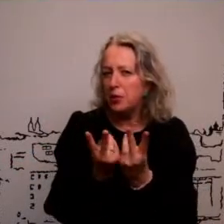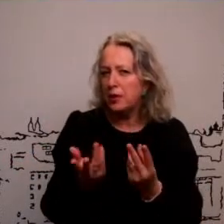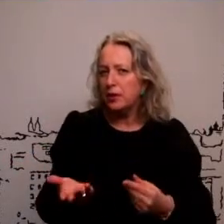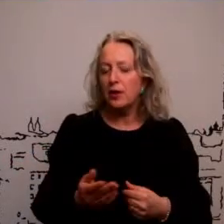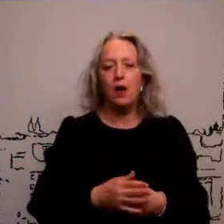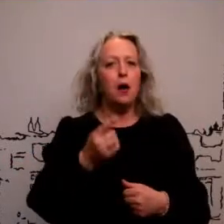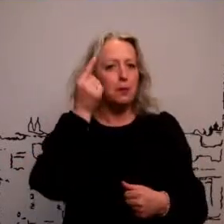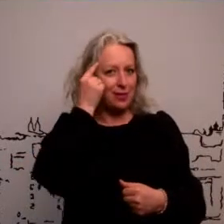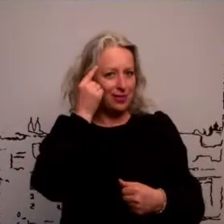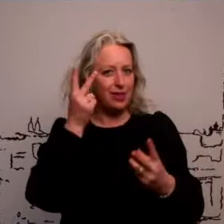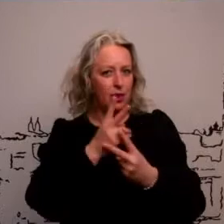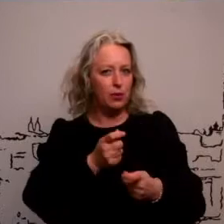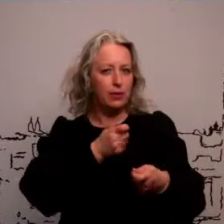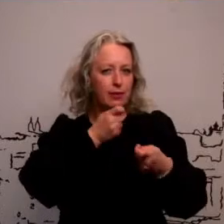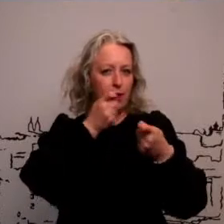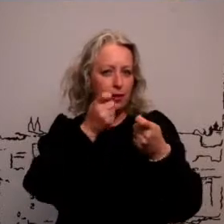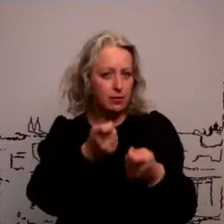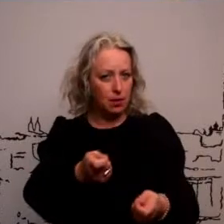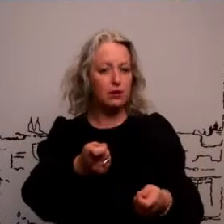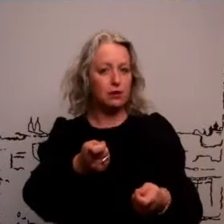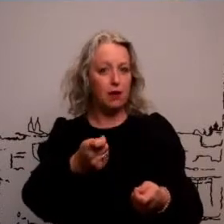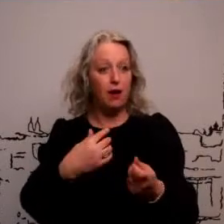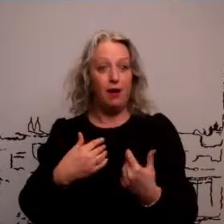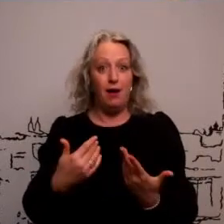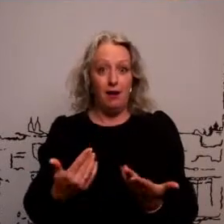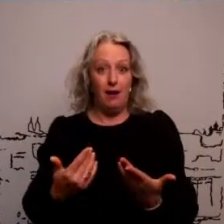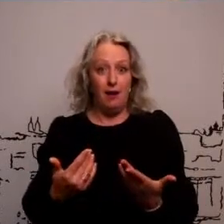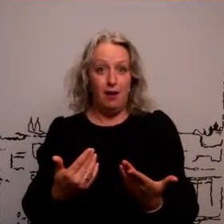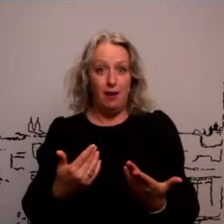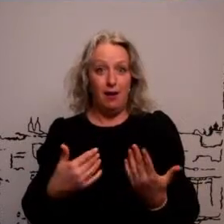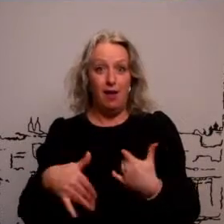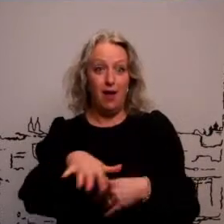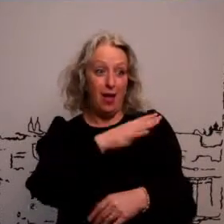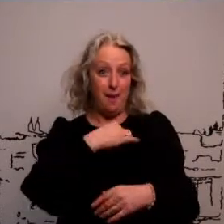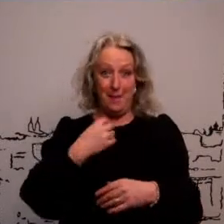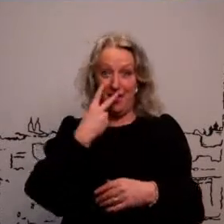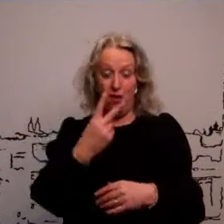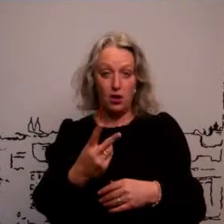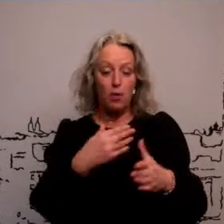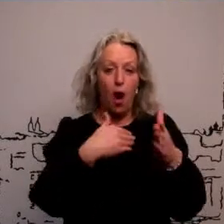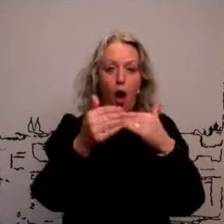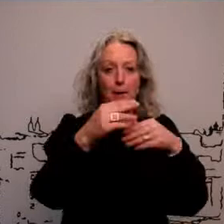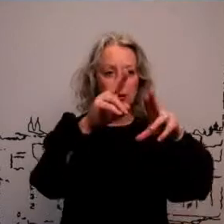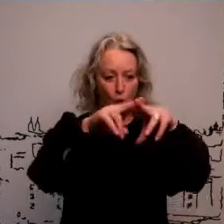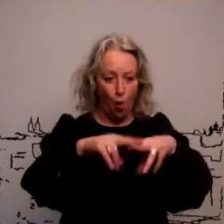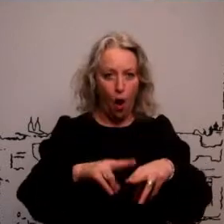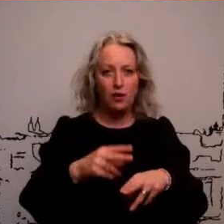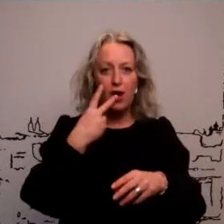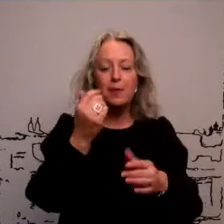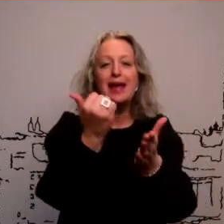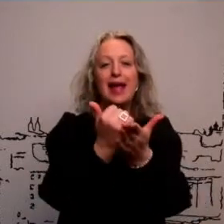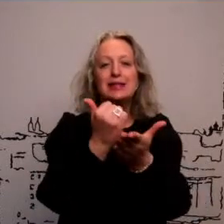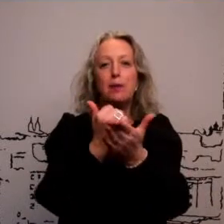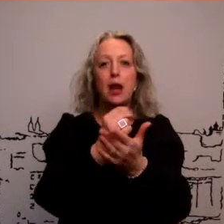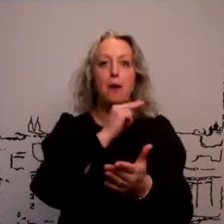on näidata just kui, et noh, kuna meie vaatame ametikohtade lõikes töötajate nii-öelda neid keskmisi